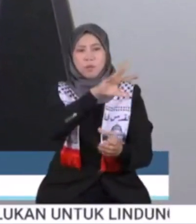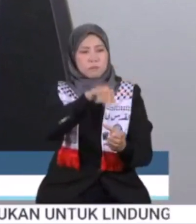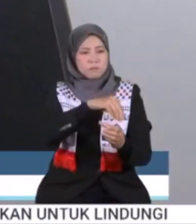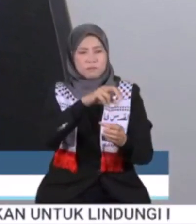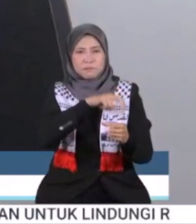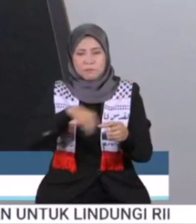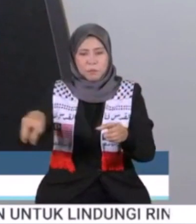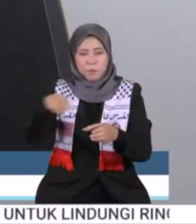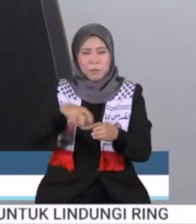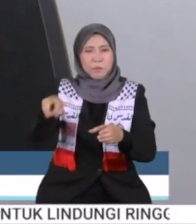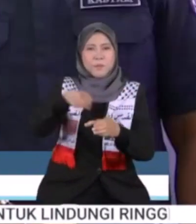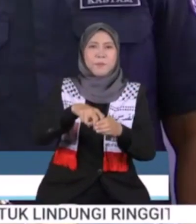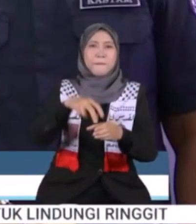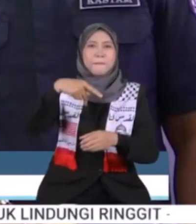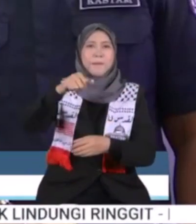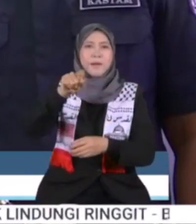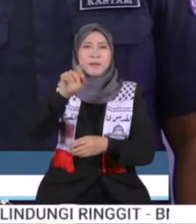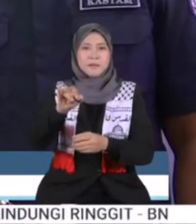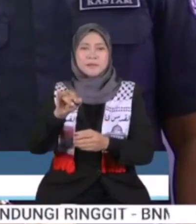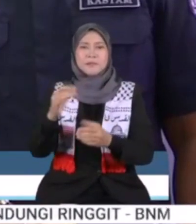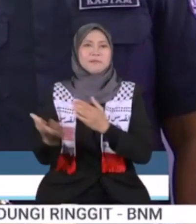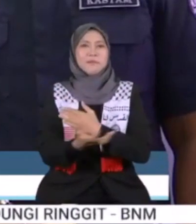tersebut turut disita.